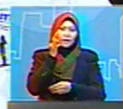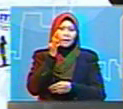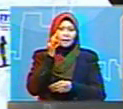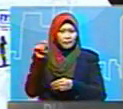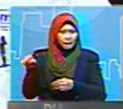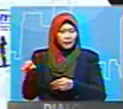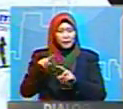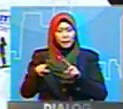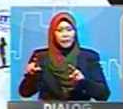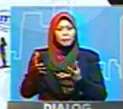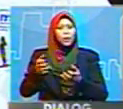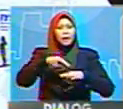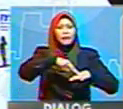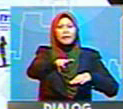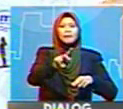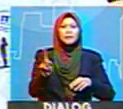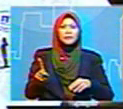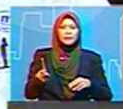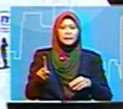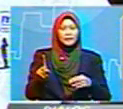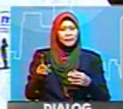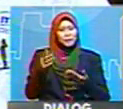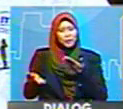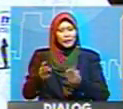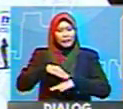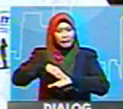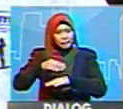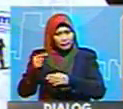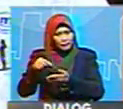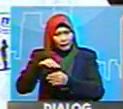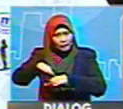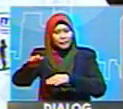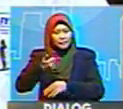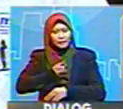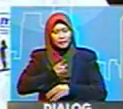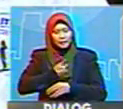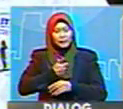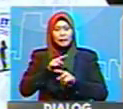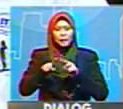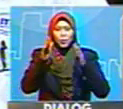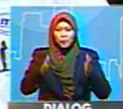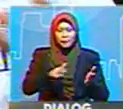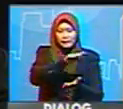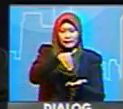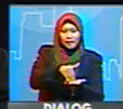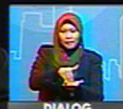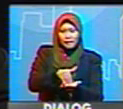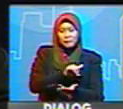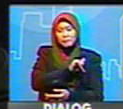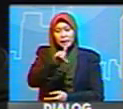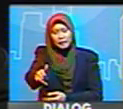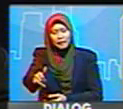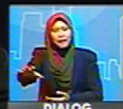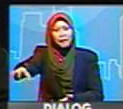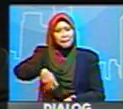tapi soalnya ke mana mereka nak hantar biasanya mungkin mereka hantar sendiri masa itulah orang Tengah akan datang untuk mengambil buah-buah mereka